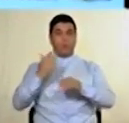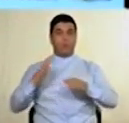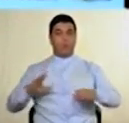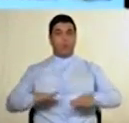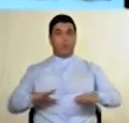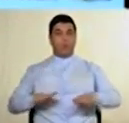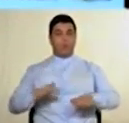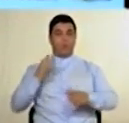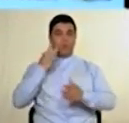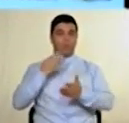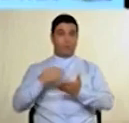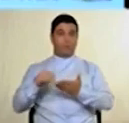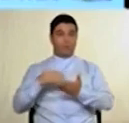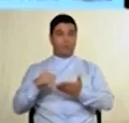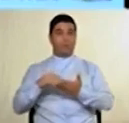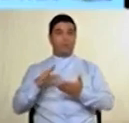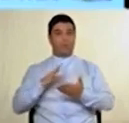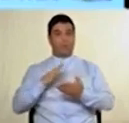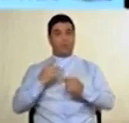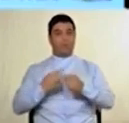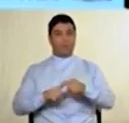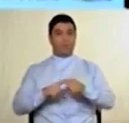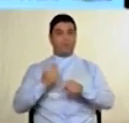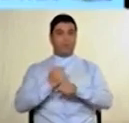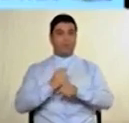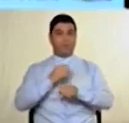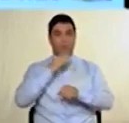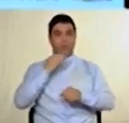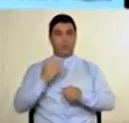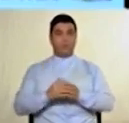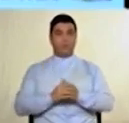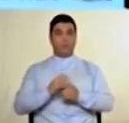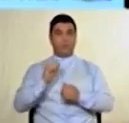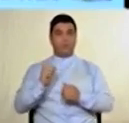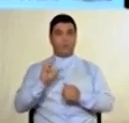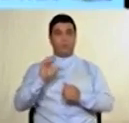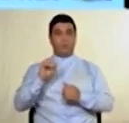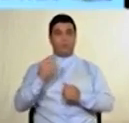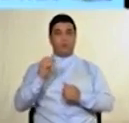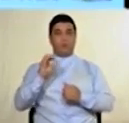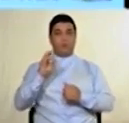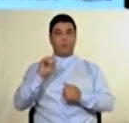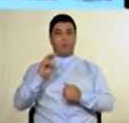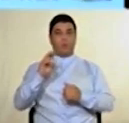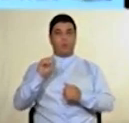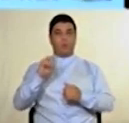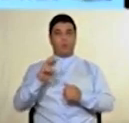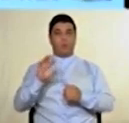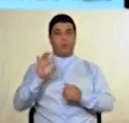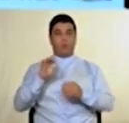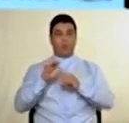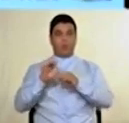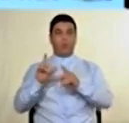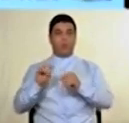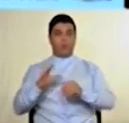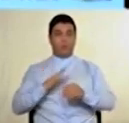zotli otlarini samoviy otlar deb yuqori baholashgan ekan va Badoxshondan esa lal olib borilgan